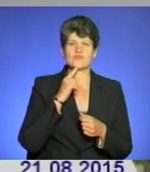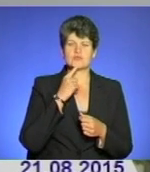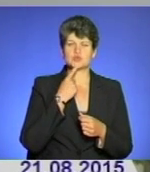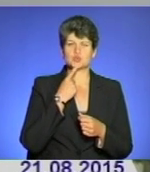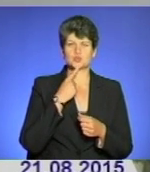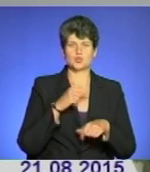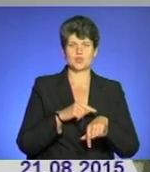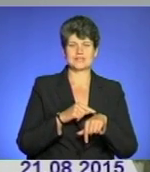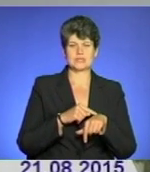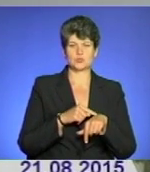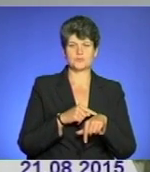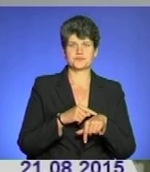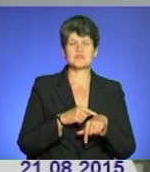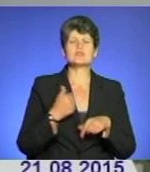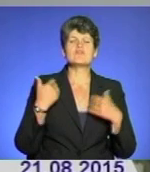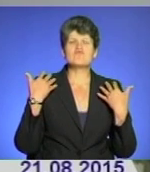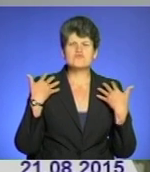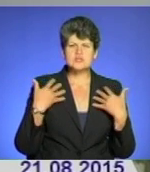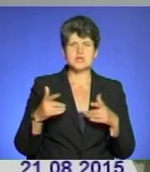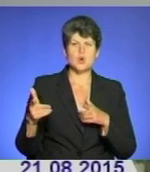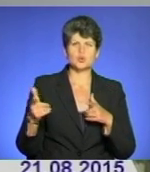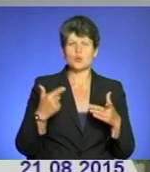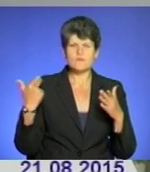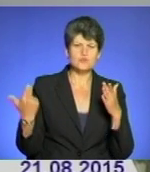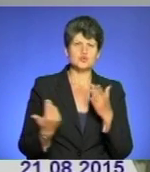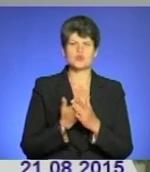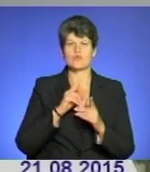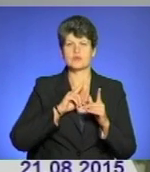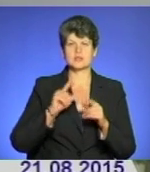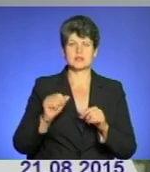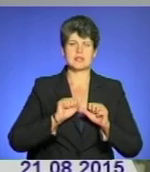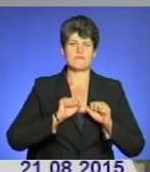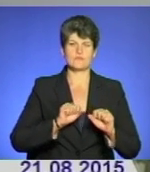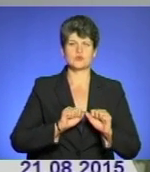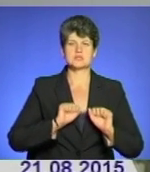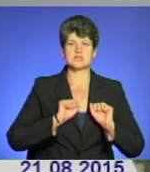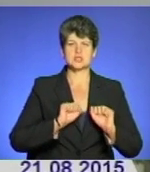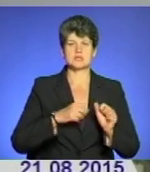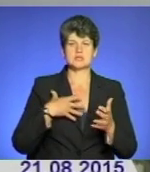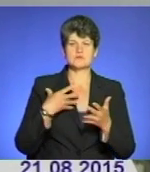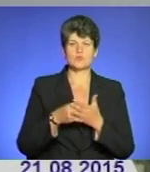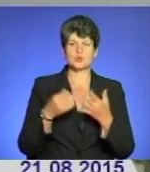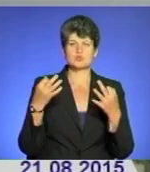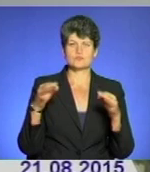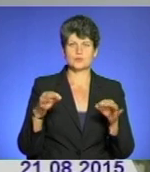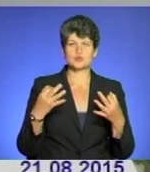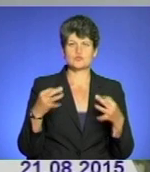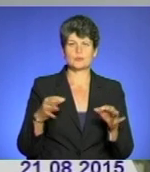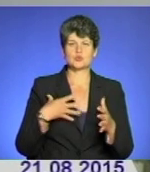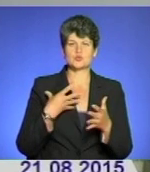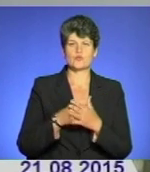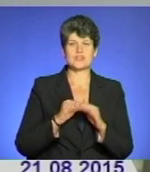годину. Вони вже готові знову йти на фронт, знову відстоювати свою свободу, свободу своїх